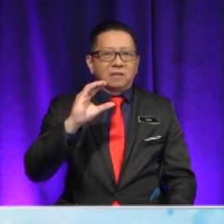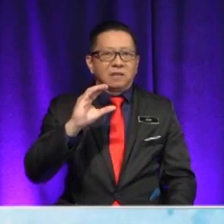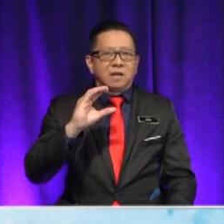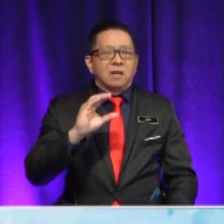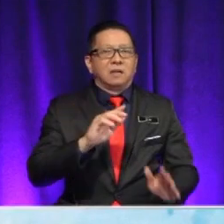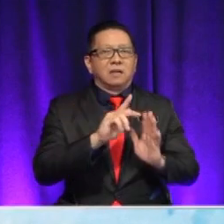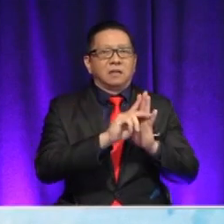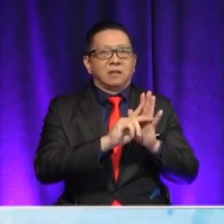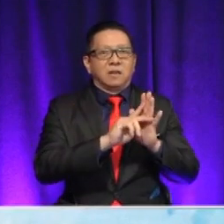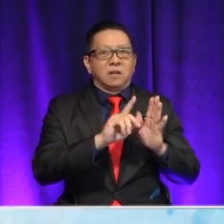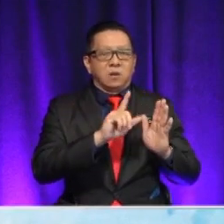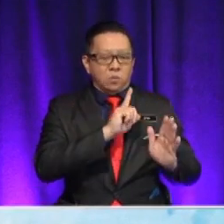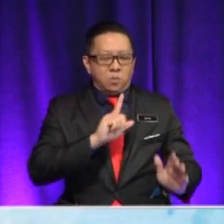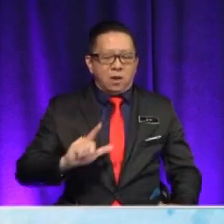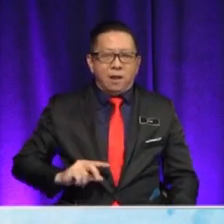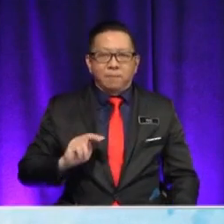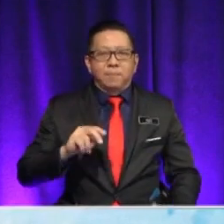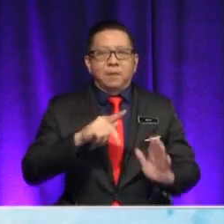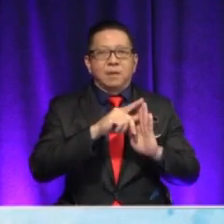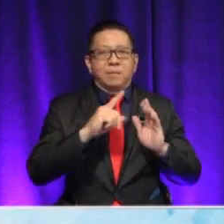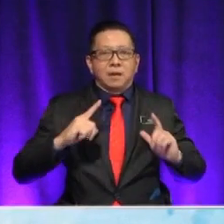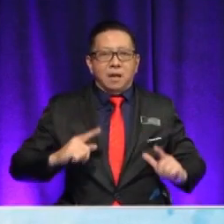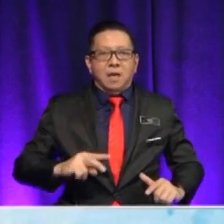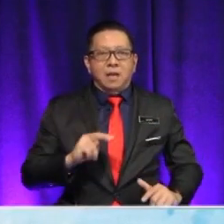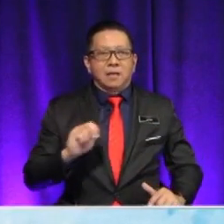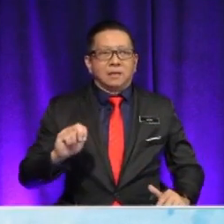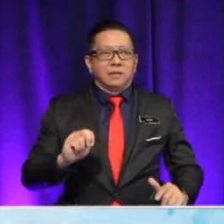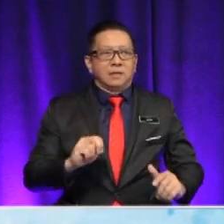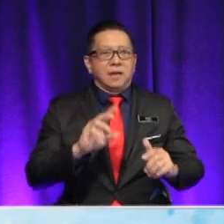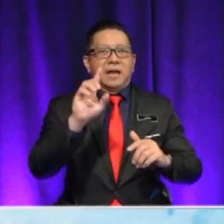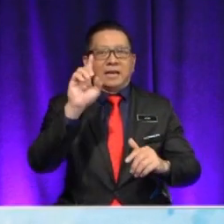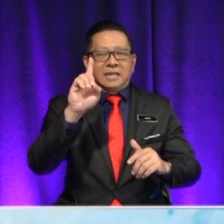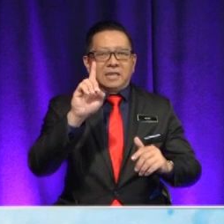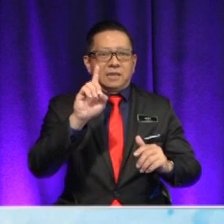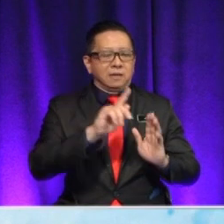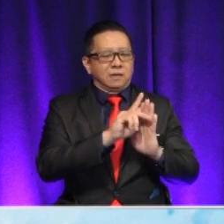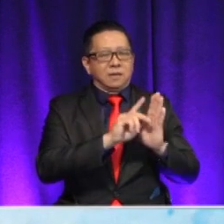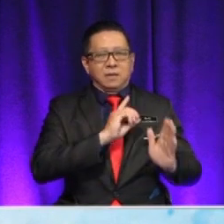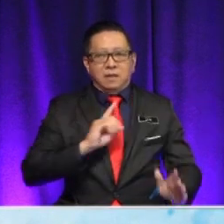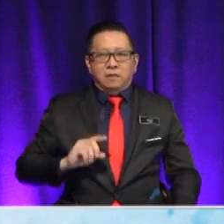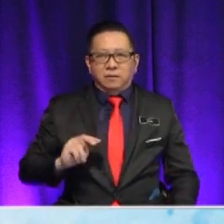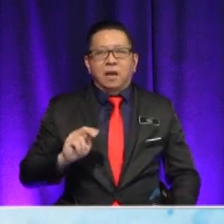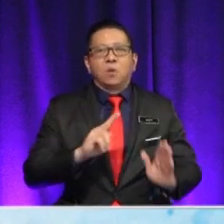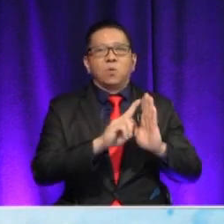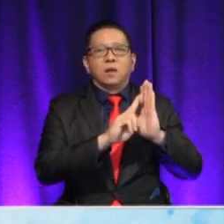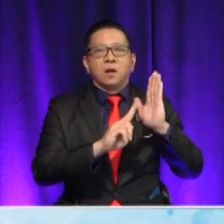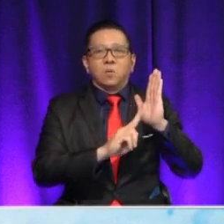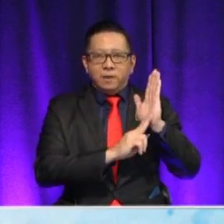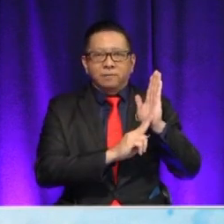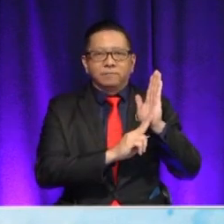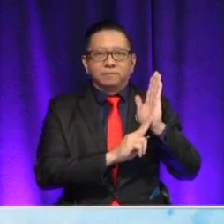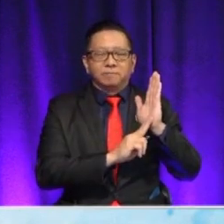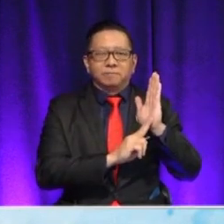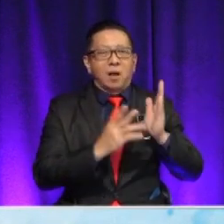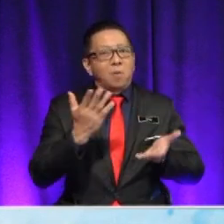keluhuran perlembagaan. Dan juga D, kedaulatan undang-undang. Jadi murid-murid yang berada dalam talian, okey, mungkin